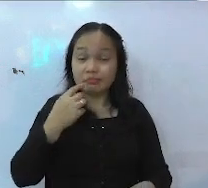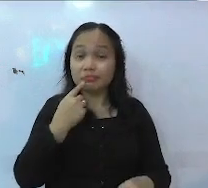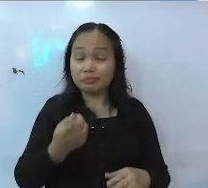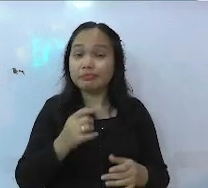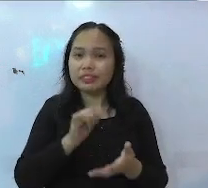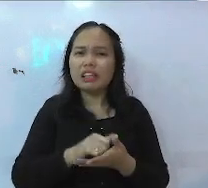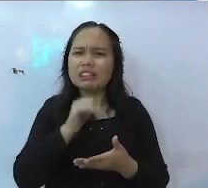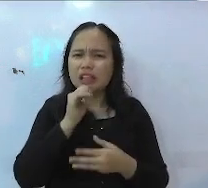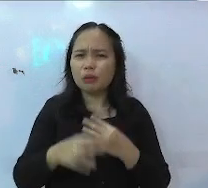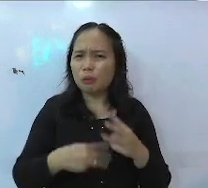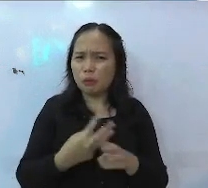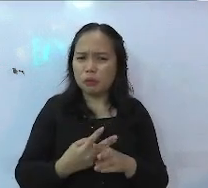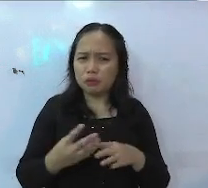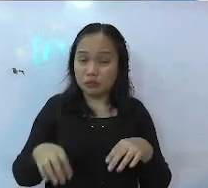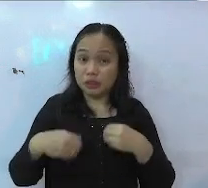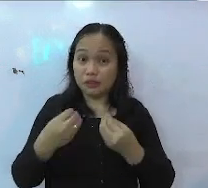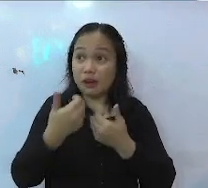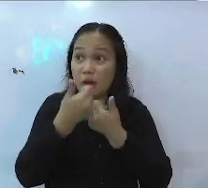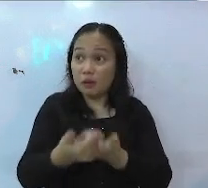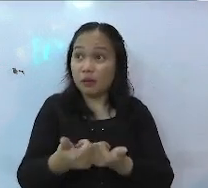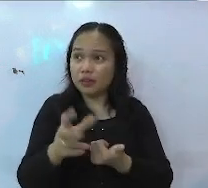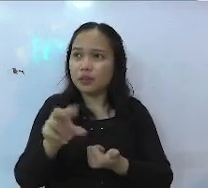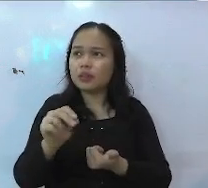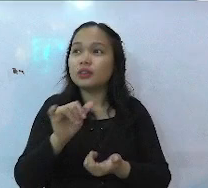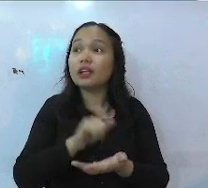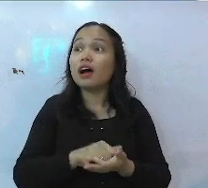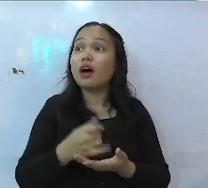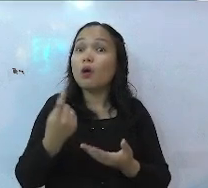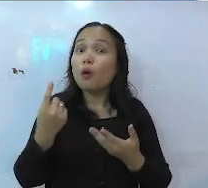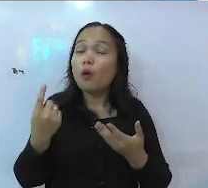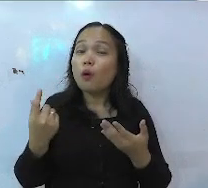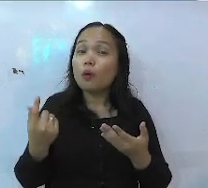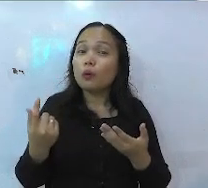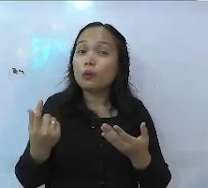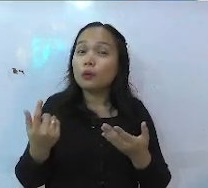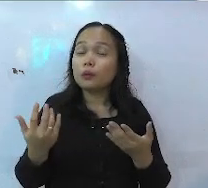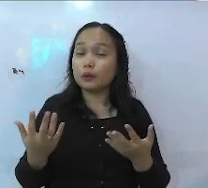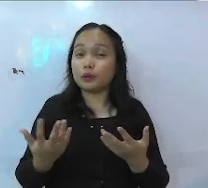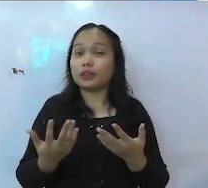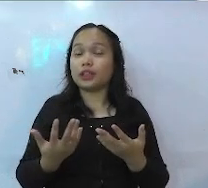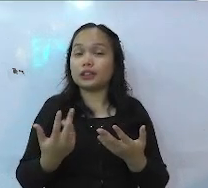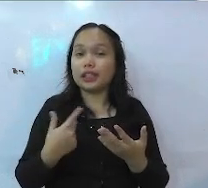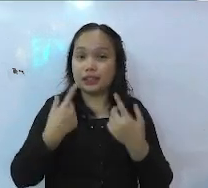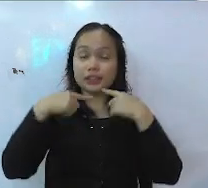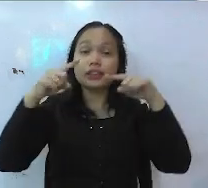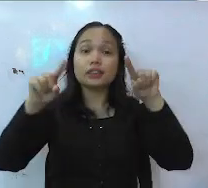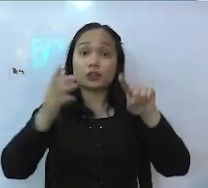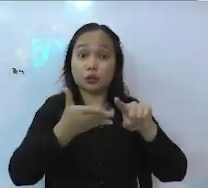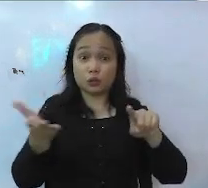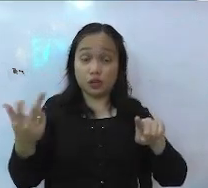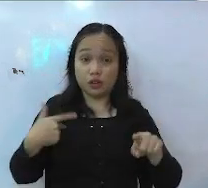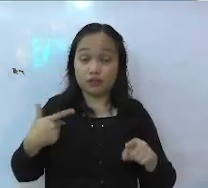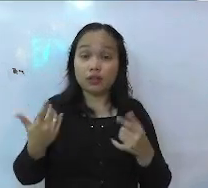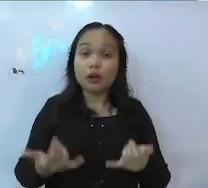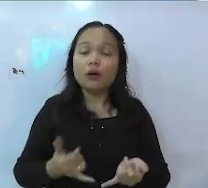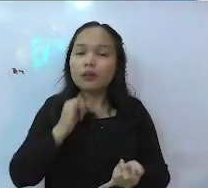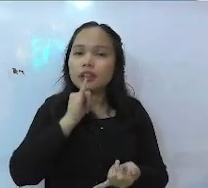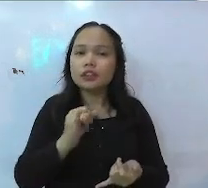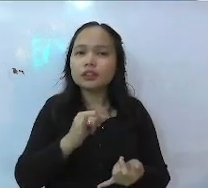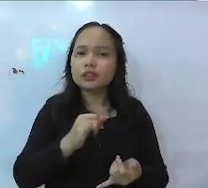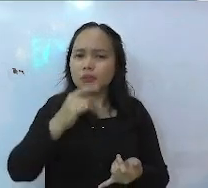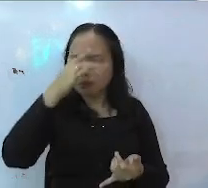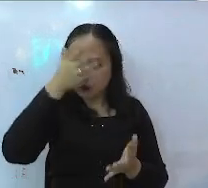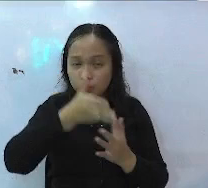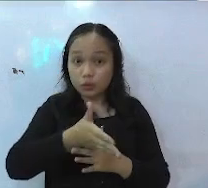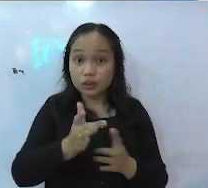eh Hindi eh yung tagumpay na meron ka ibinigay SAO ng Diyos sa pamamagitan ng Panginoong jesukristo So sino makakatalo